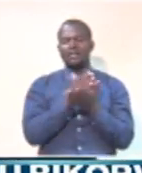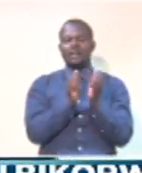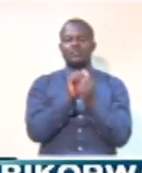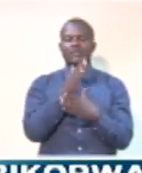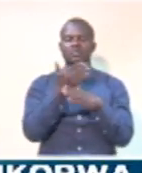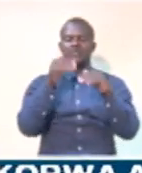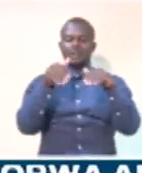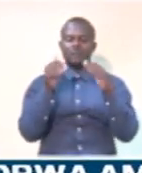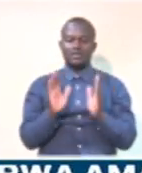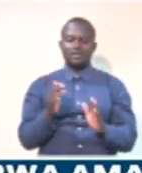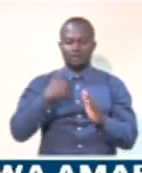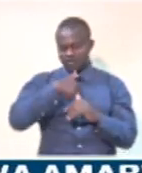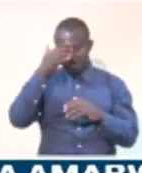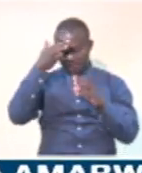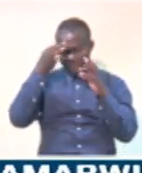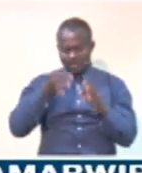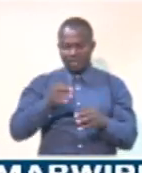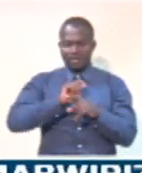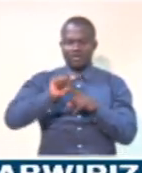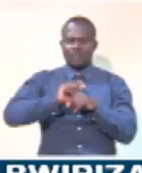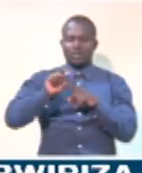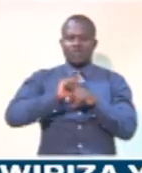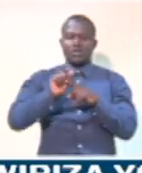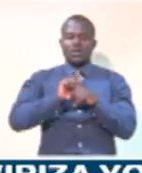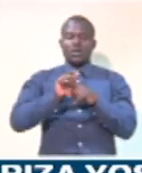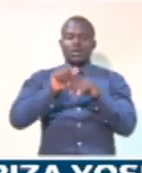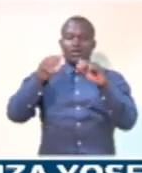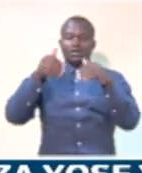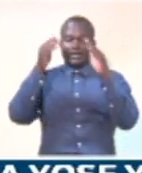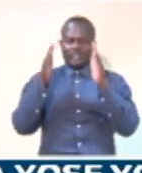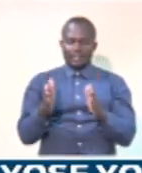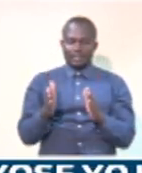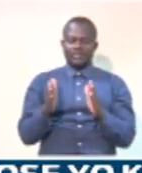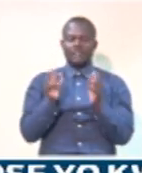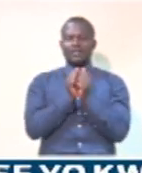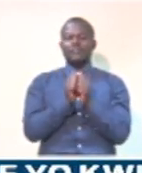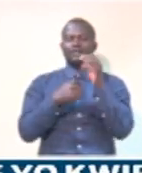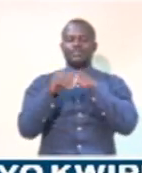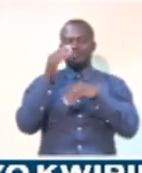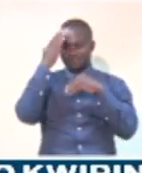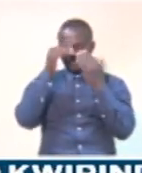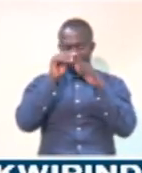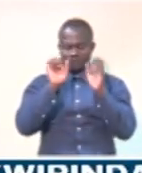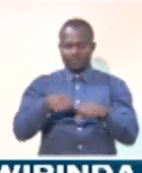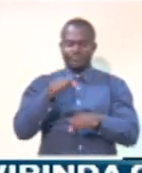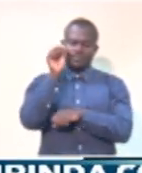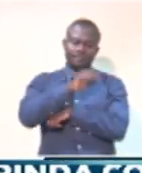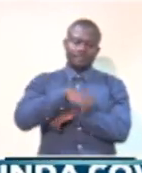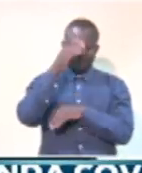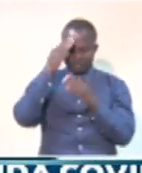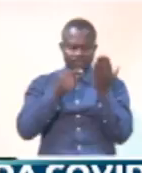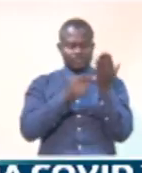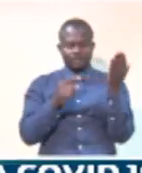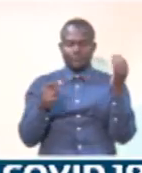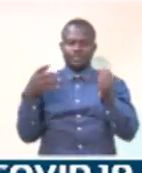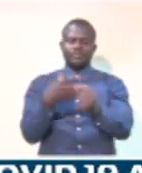Minagri twahisemo gukora amahugurwa ku rwego rw'abahinzi no ku rwego rw'abacuruzi kugira ngo barusheho kumenya tekinike